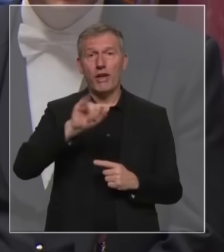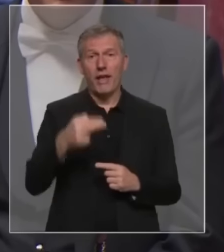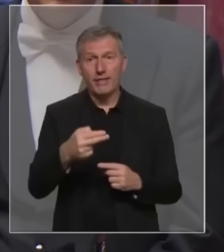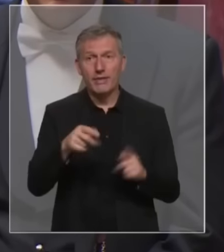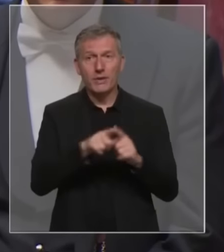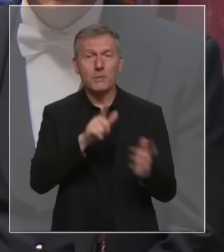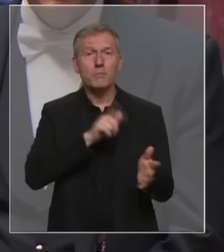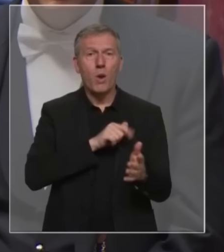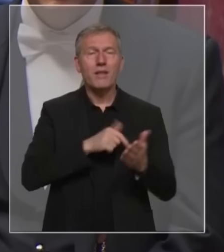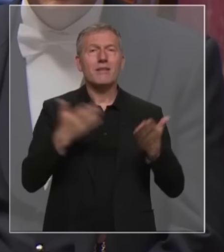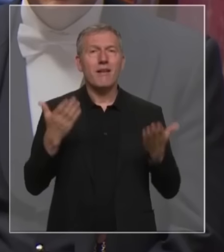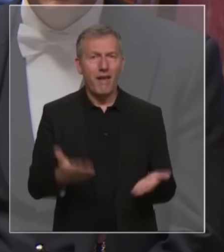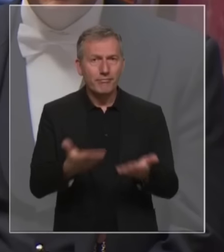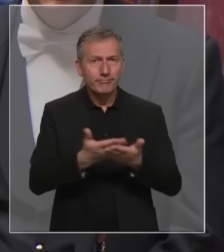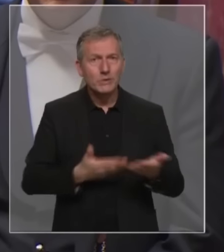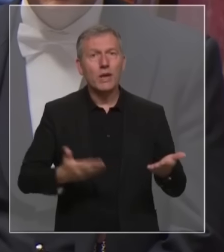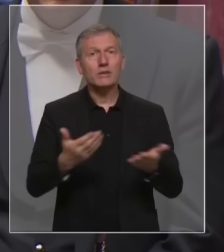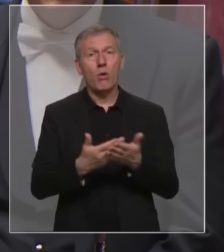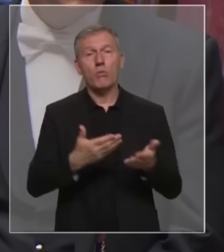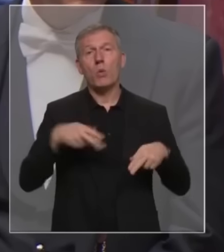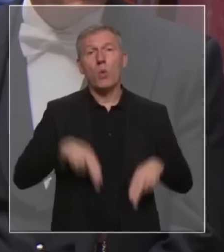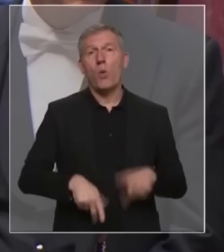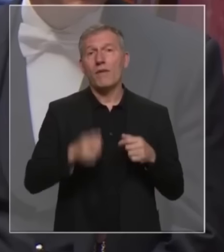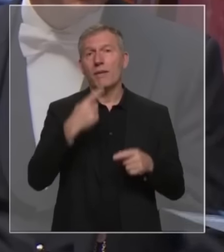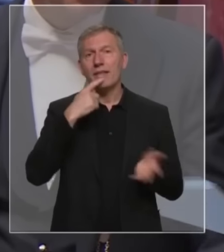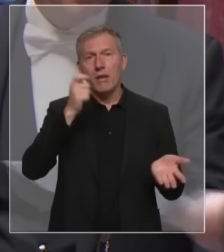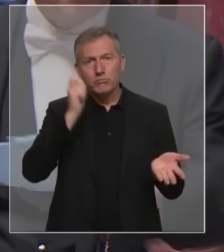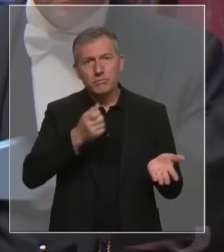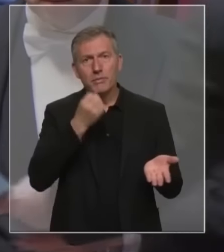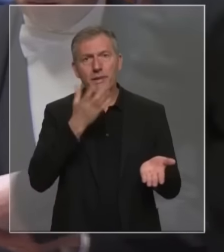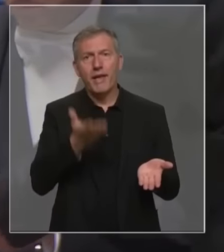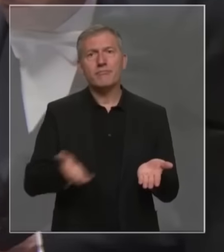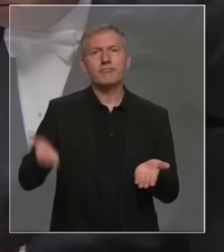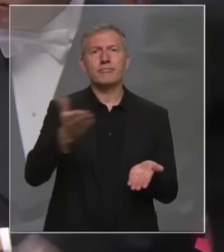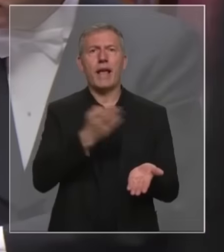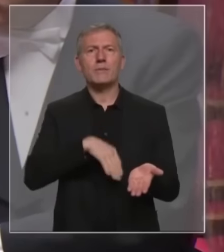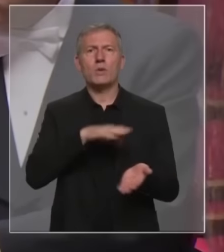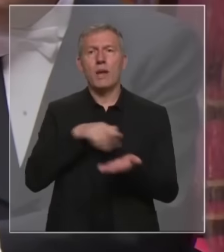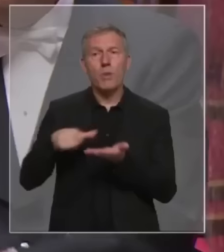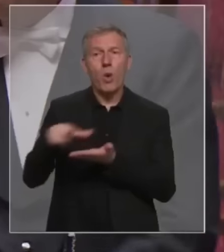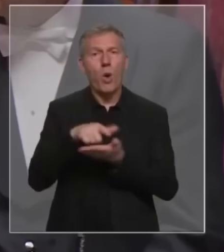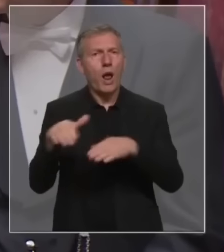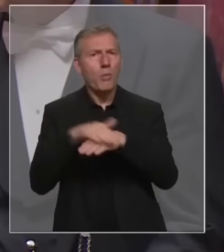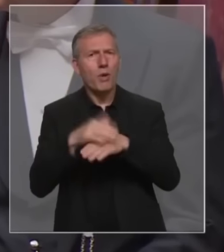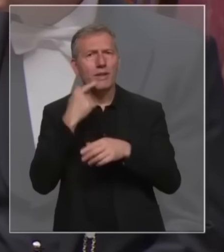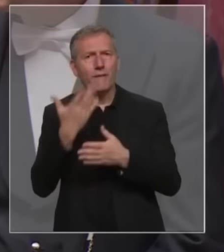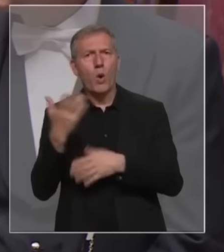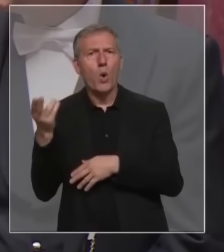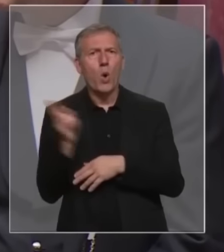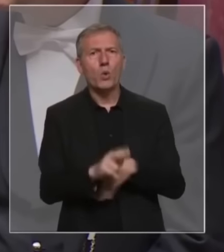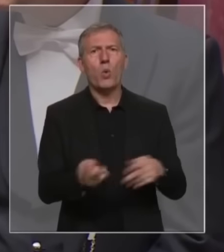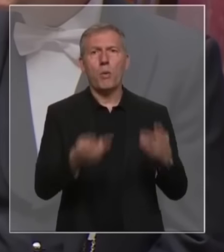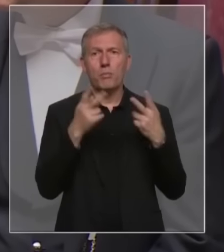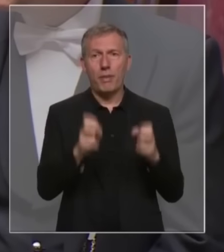et de policiers dans ce comp texte le gouvernement salue la parole des responsables politiques locaux qui ont appelé au retour de la paix civile